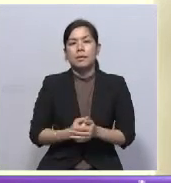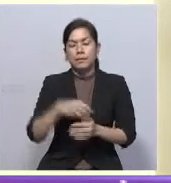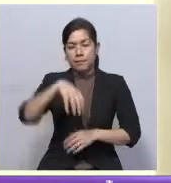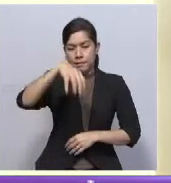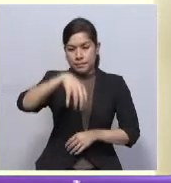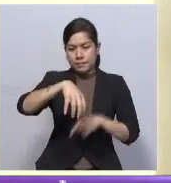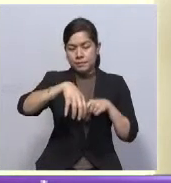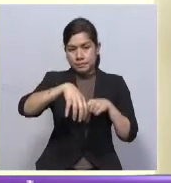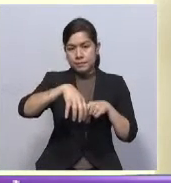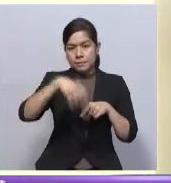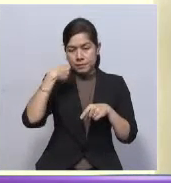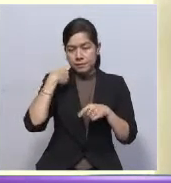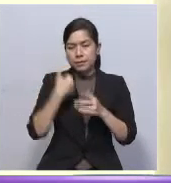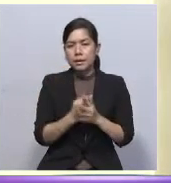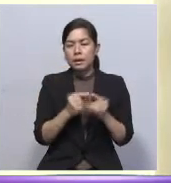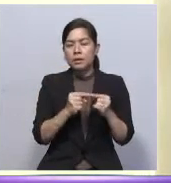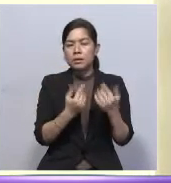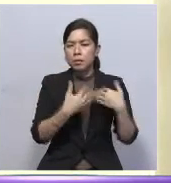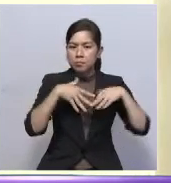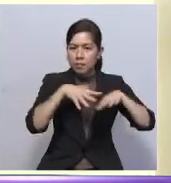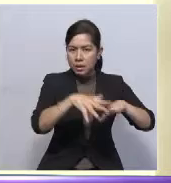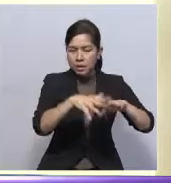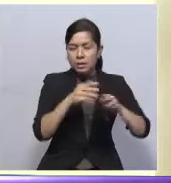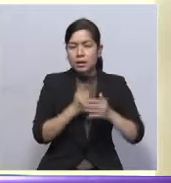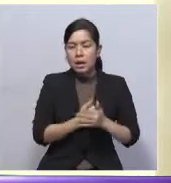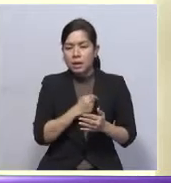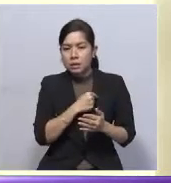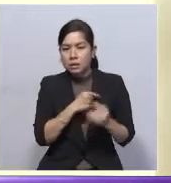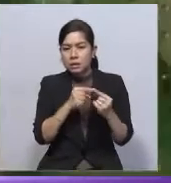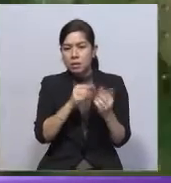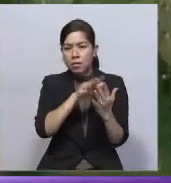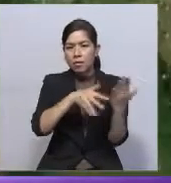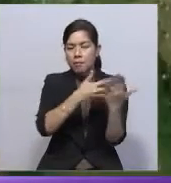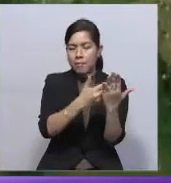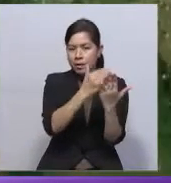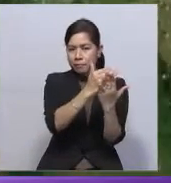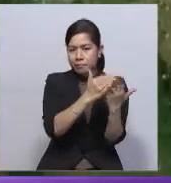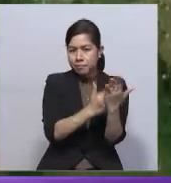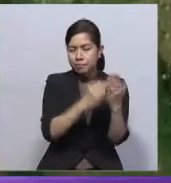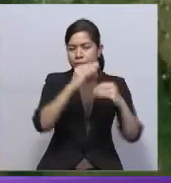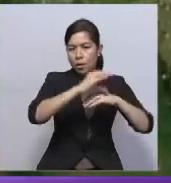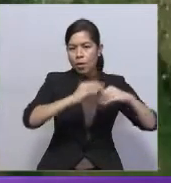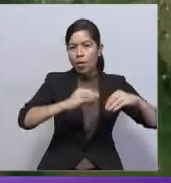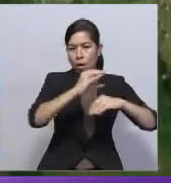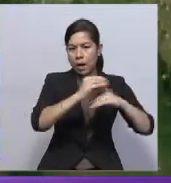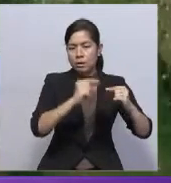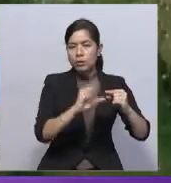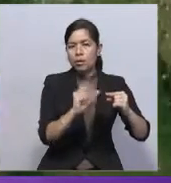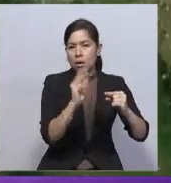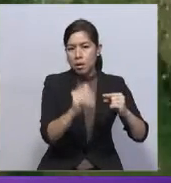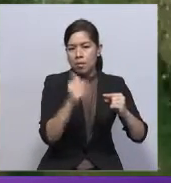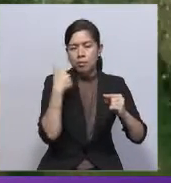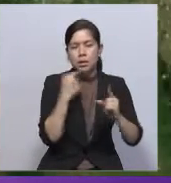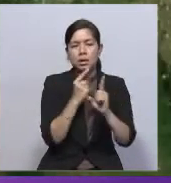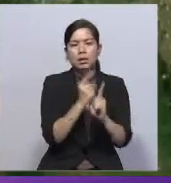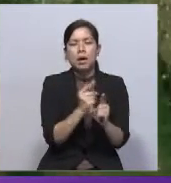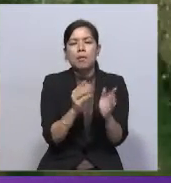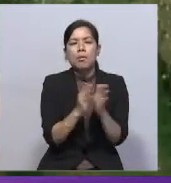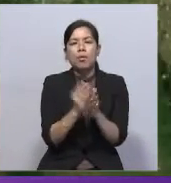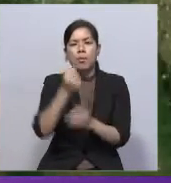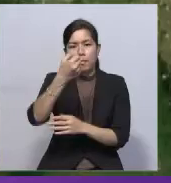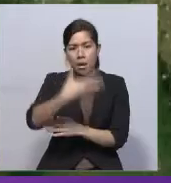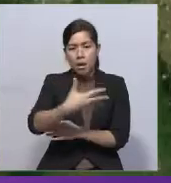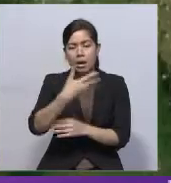จะเป็นผู้ประสานขับเคลื่อนโครงการหลักในปีนี้ให้เป็นไปตามแผนงาน5โครงการนั่นงานแร